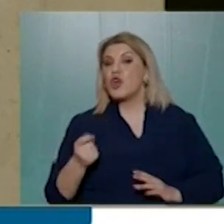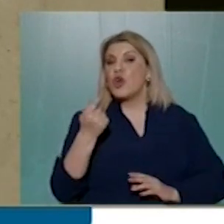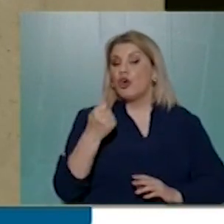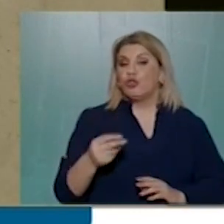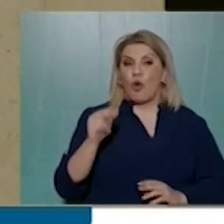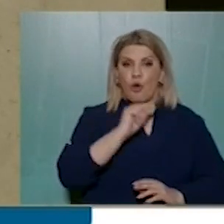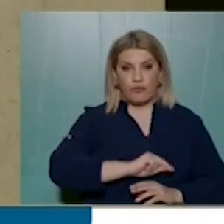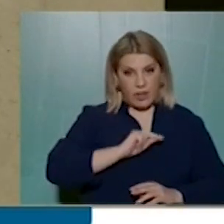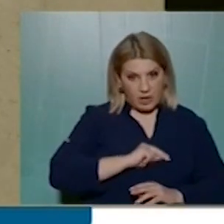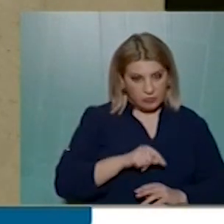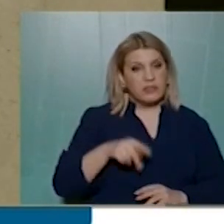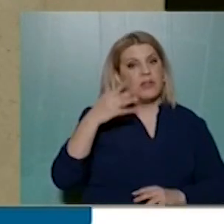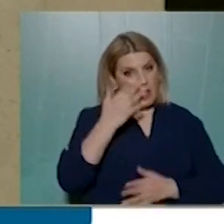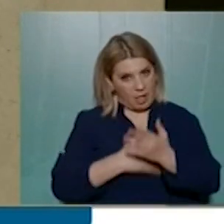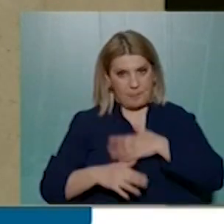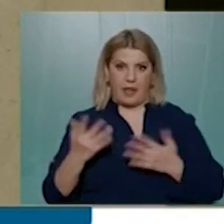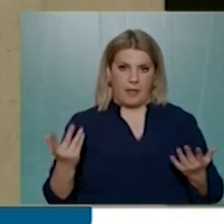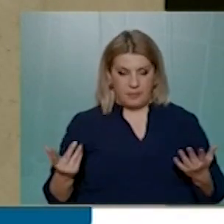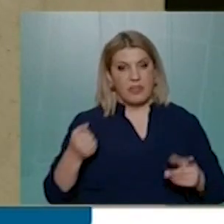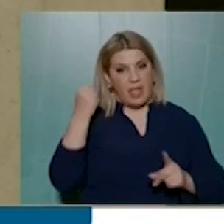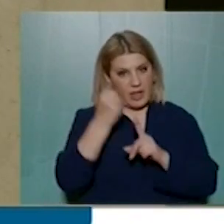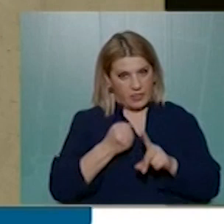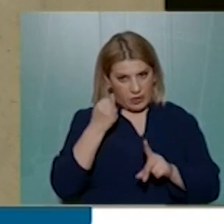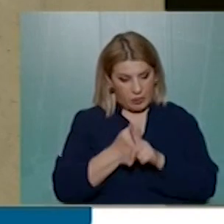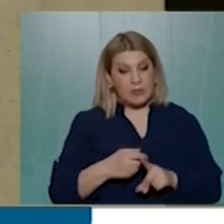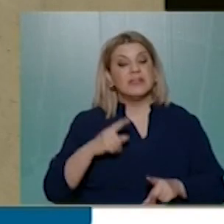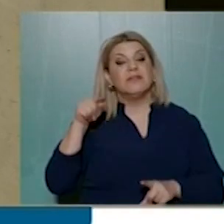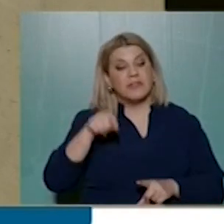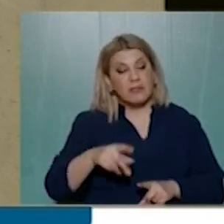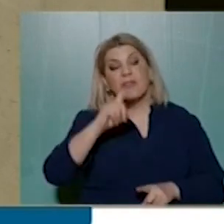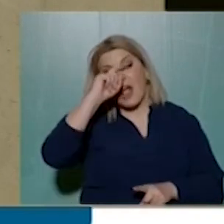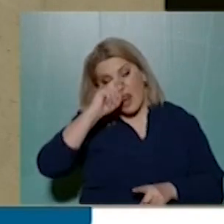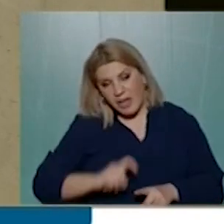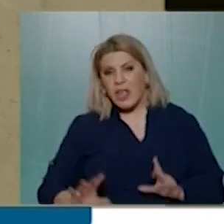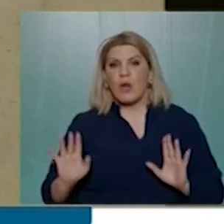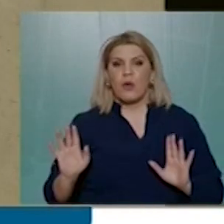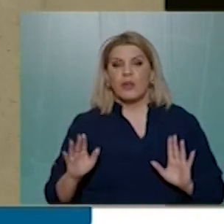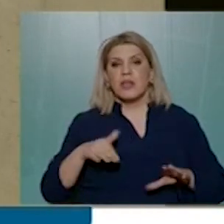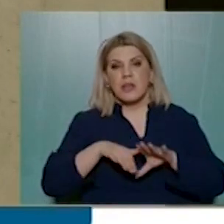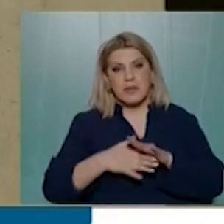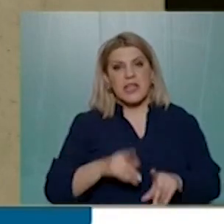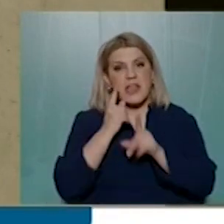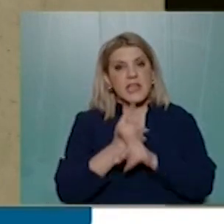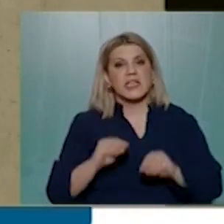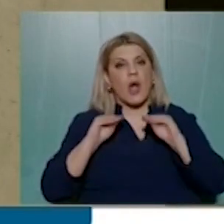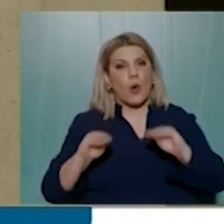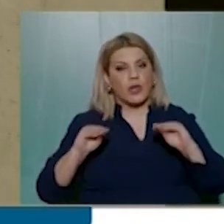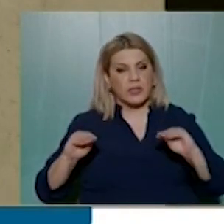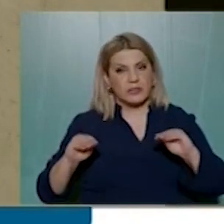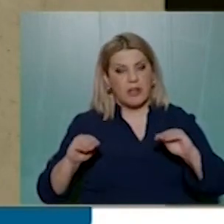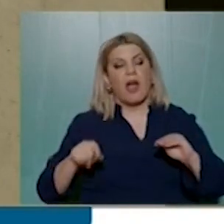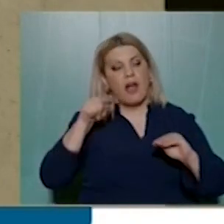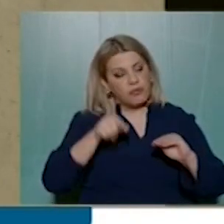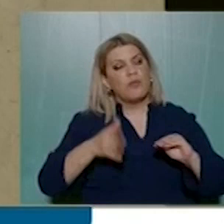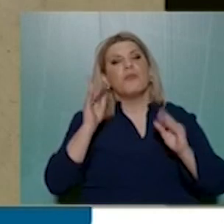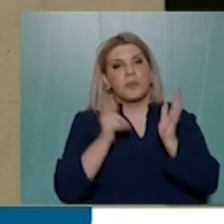είναι εδώ και για του αμεα διεκδικούμε με γνώμονα το σύγχρονο και το αναγκαίο για τις υπηρεσίες ειδικής αγωγής αυτό που